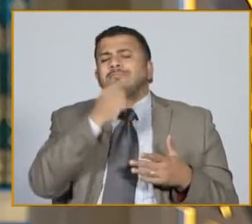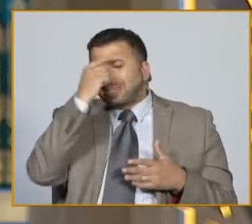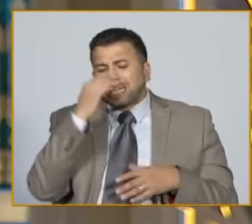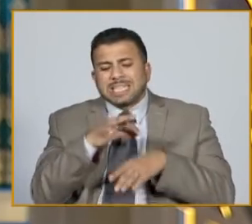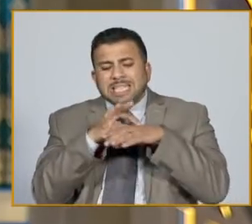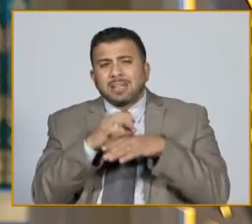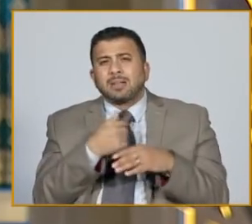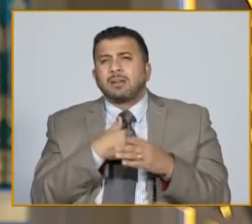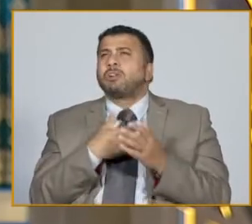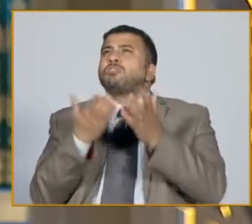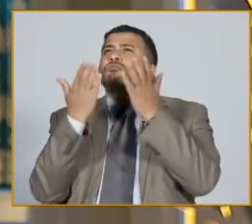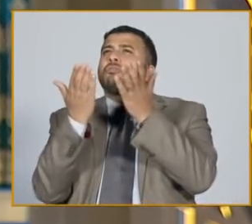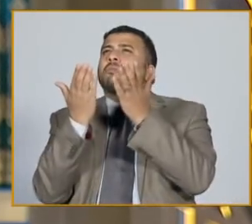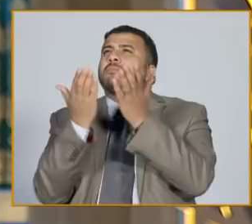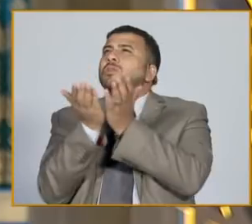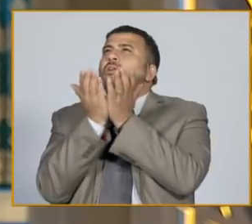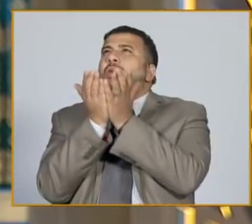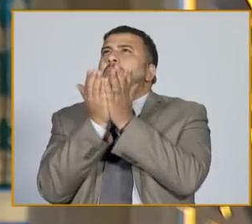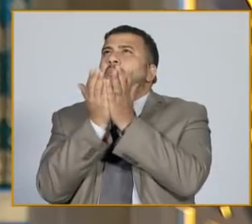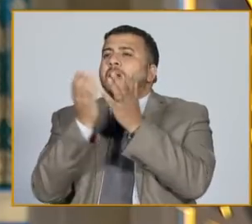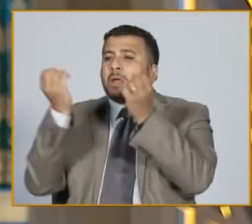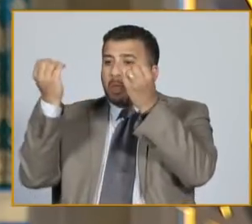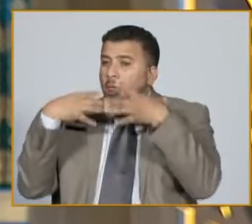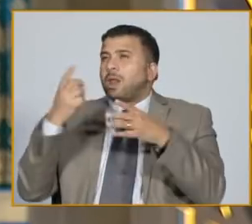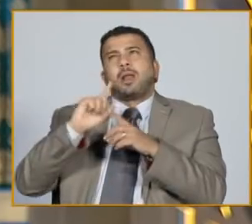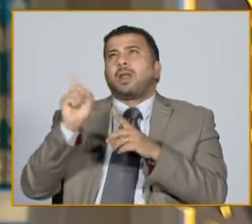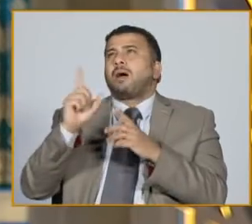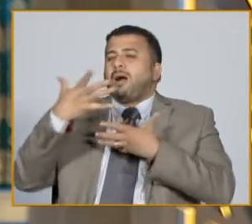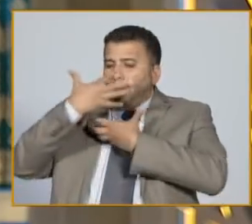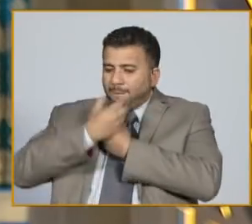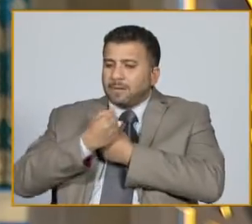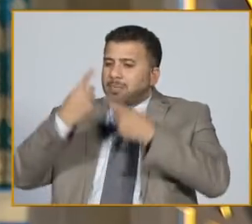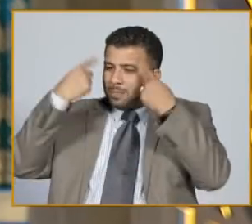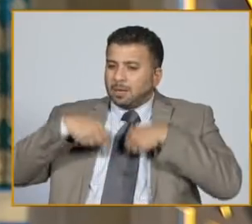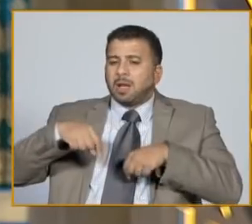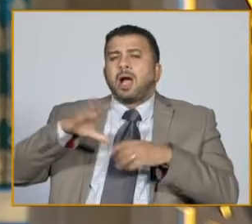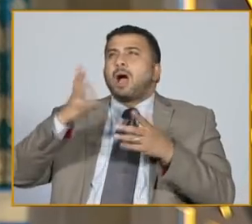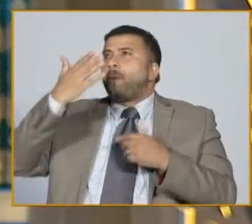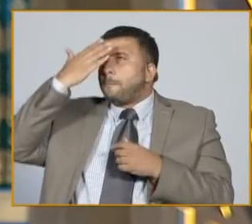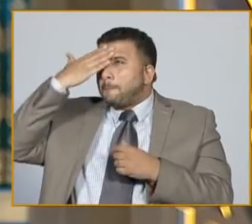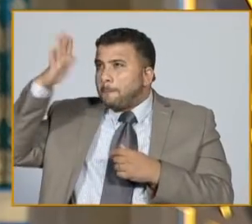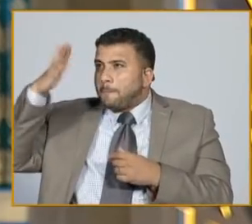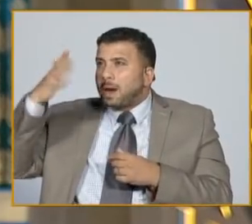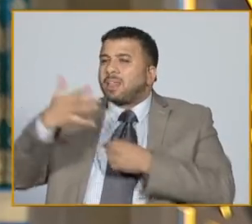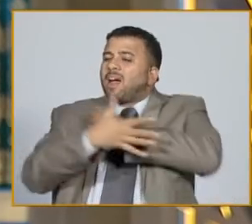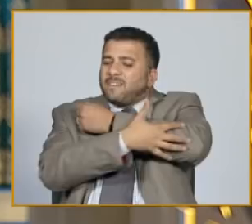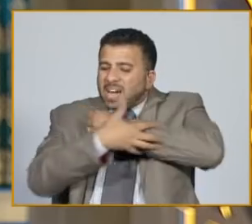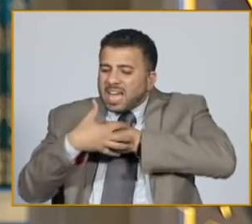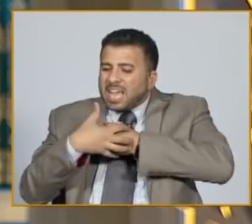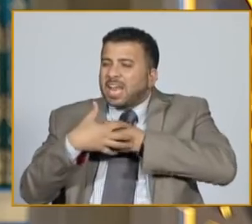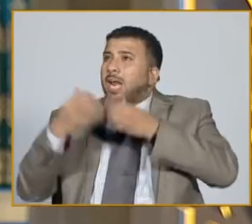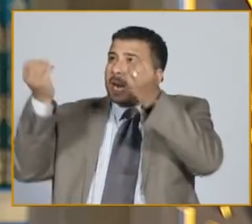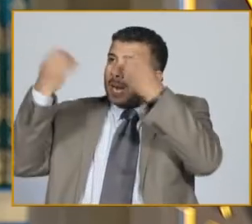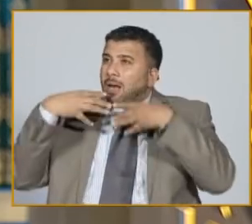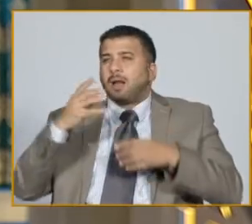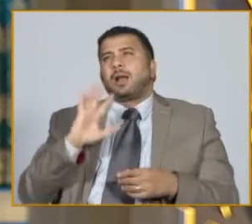يقول اللهم ادفع عني البلاء، فالله عز وجل قد يكون قدر على الإنسان البلاء أو المرض أو الفقر أو شيء.